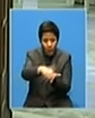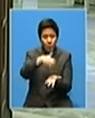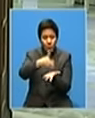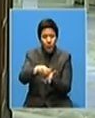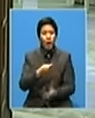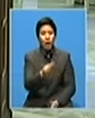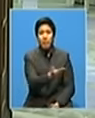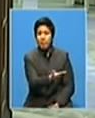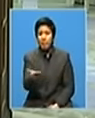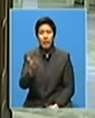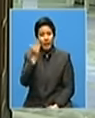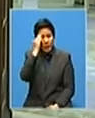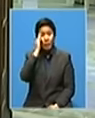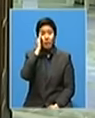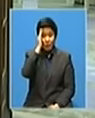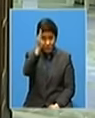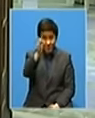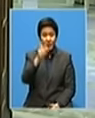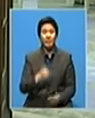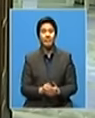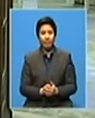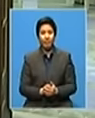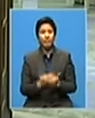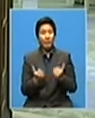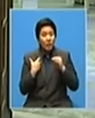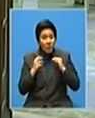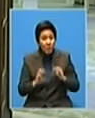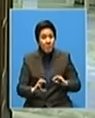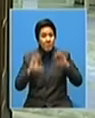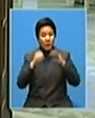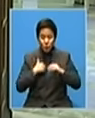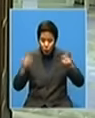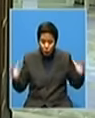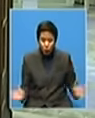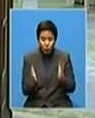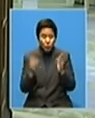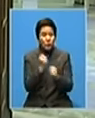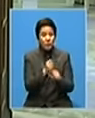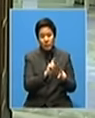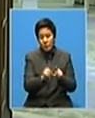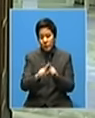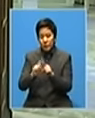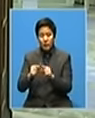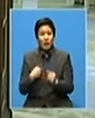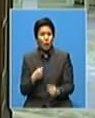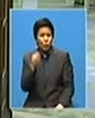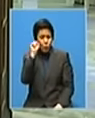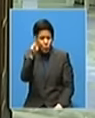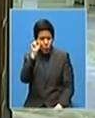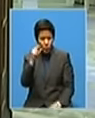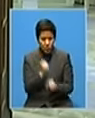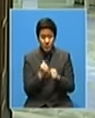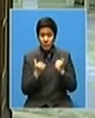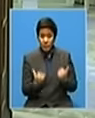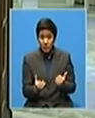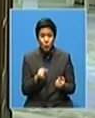างๆให้พี่น้องประชาชนได้รับทราบต่อไปนะครับในขณะเดียวกันรัฐบาลจะเร่งให้การสนับสนุนในด้านอื่นในระยะสั้นเร่งด่วนหลายด้านนะ